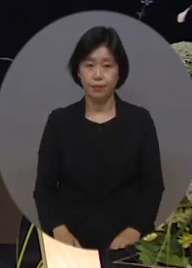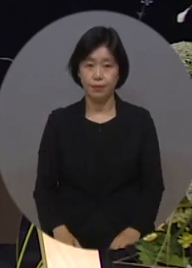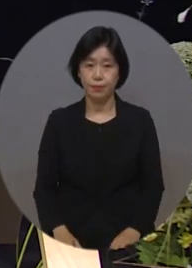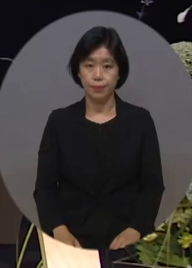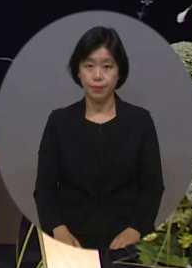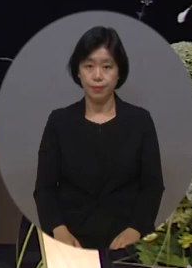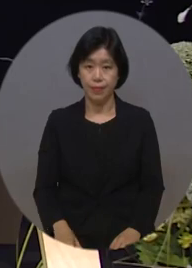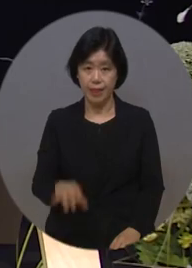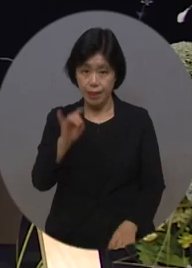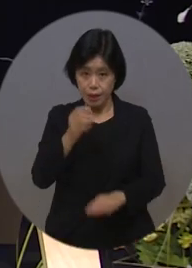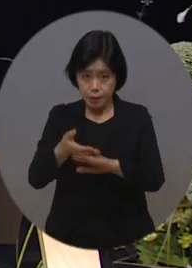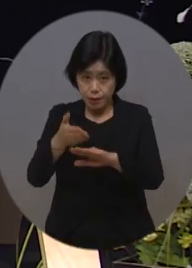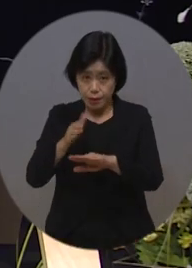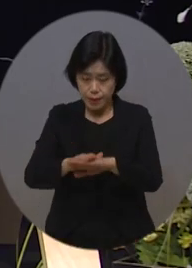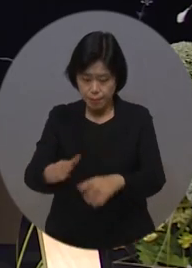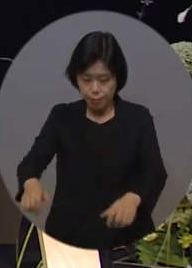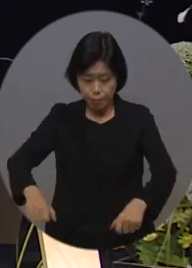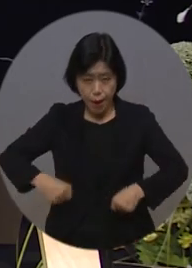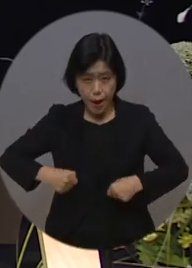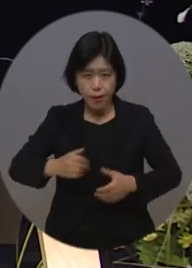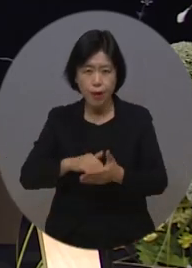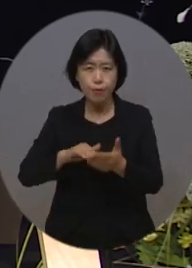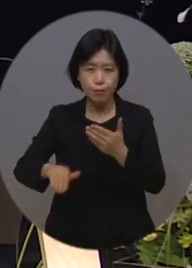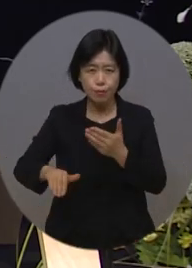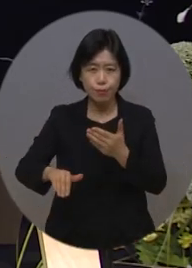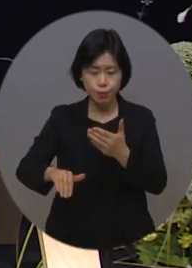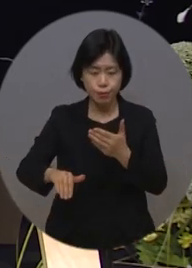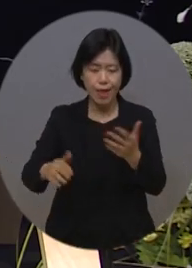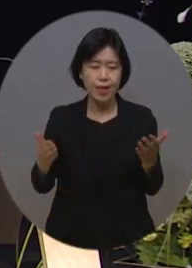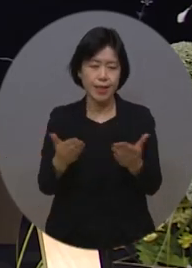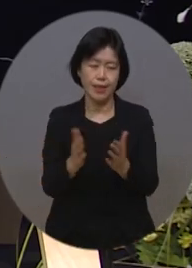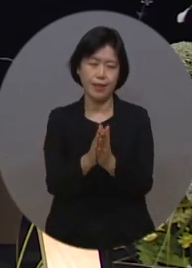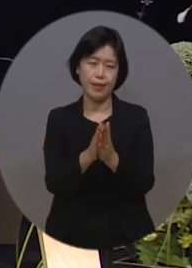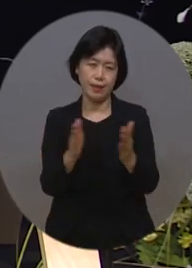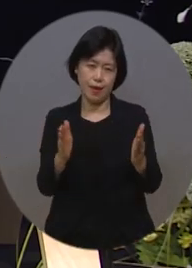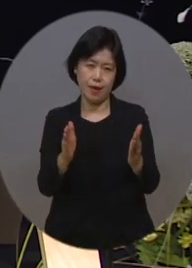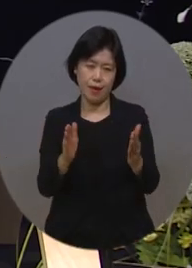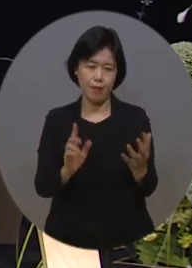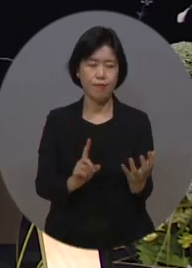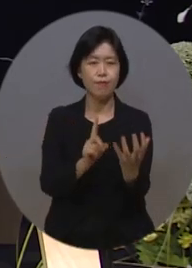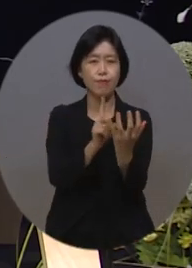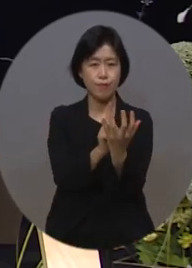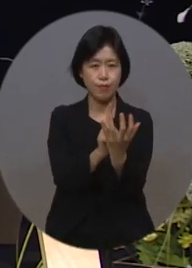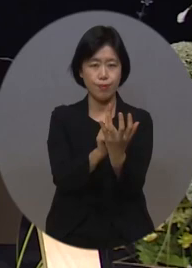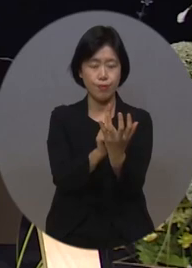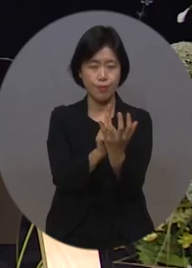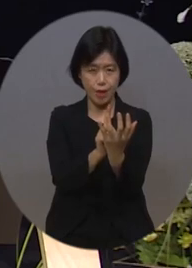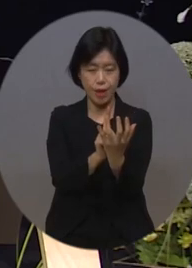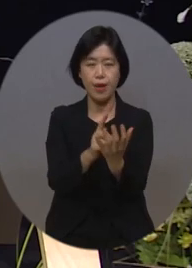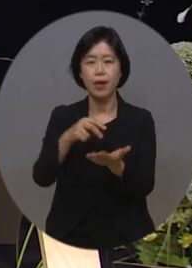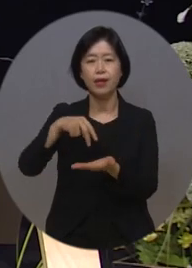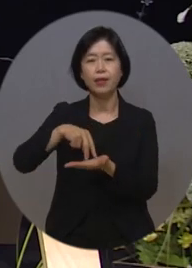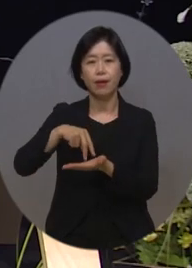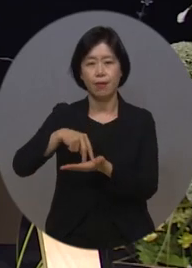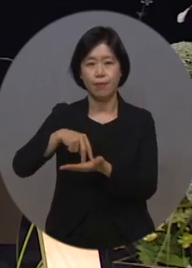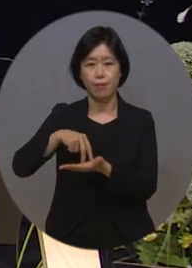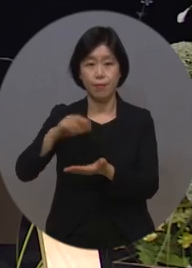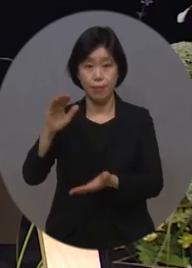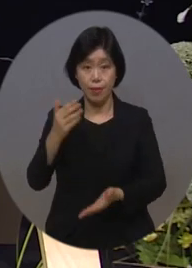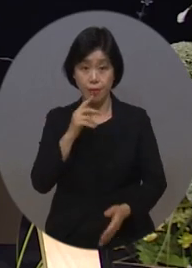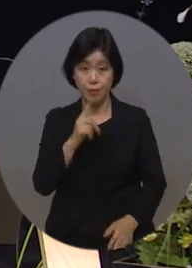스타킹을 착용해야만 비로소 고객을 대면하는 사회 활동할 자격을 가진다고 말하는 것입니다.